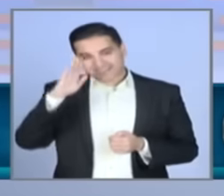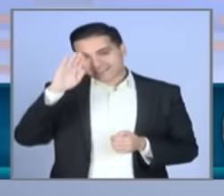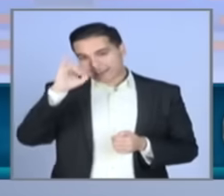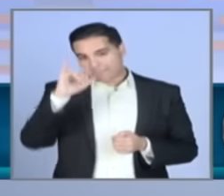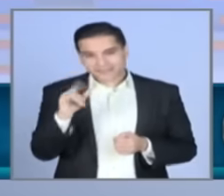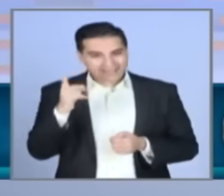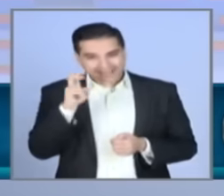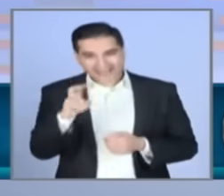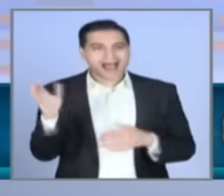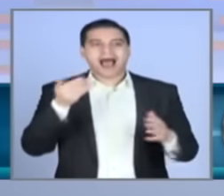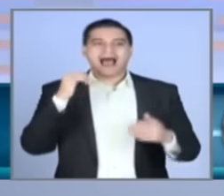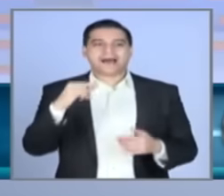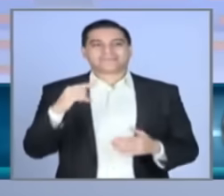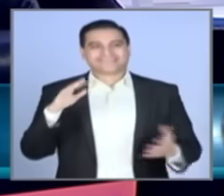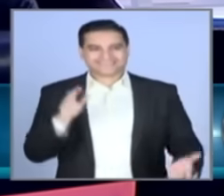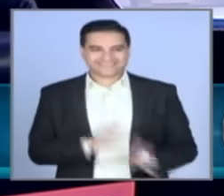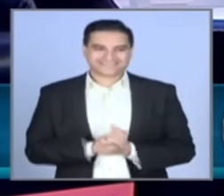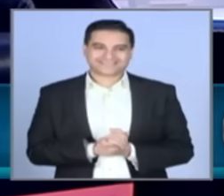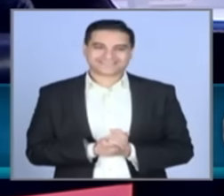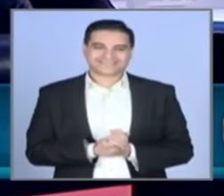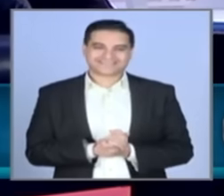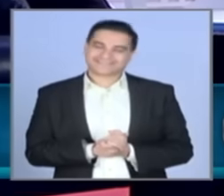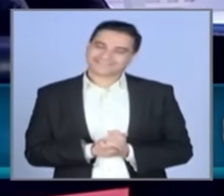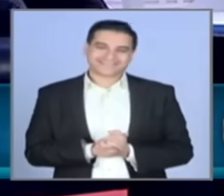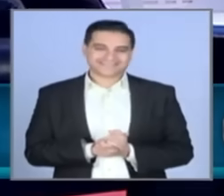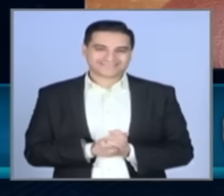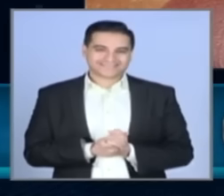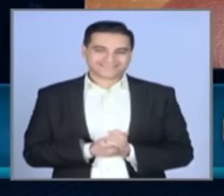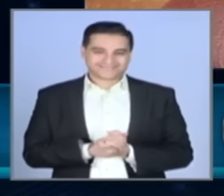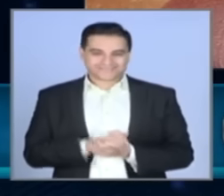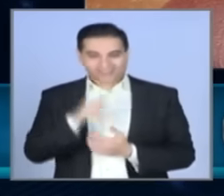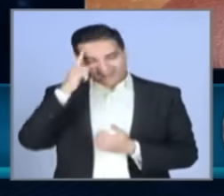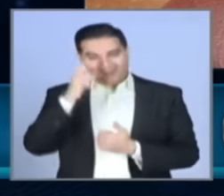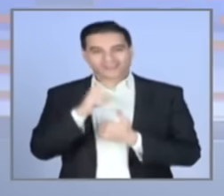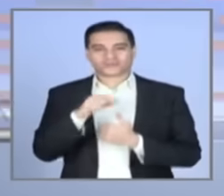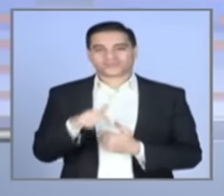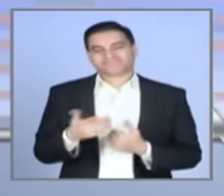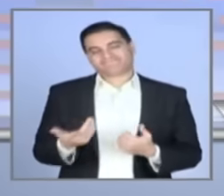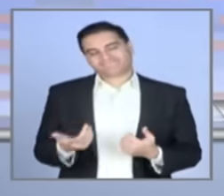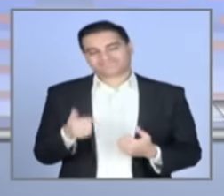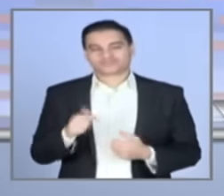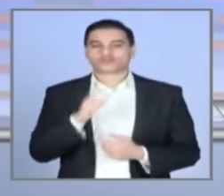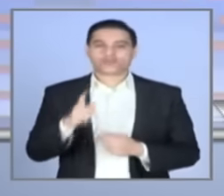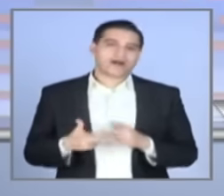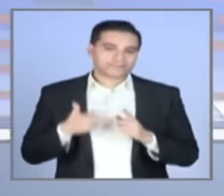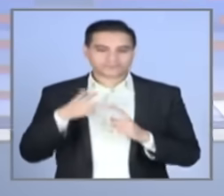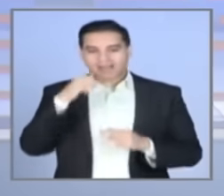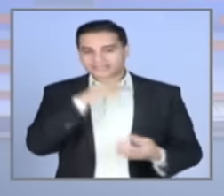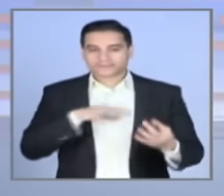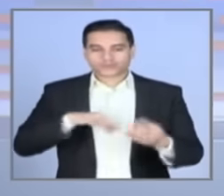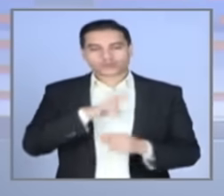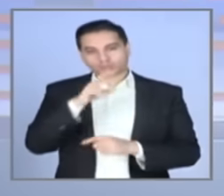سميرة أحمد. أيوة افتكرته دلوقتي. السؤال اللي جاي أغاني